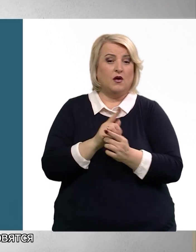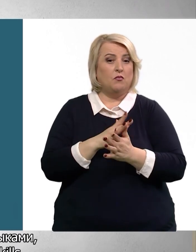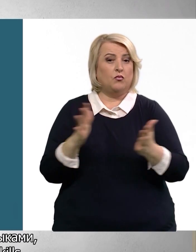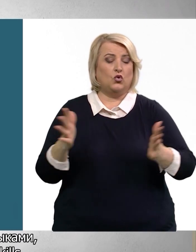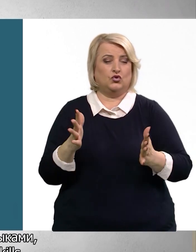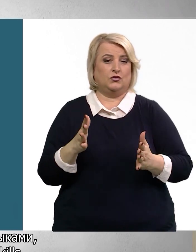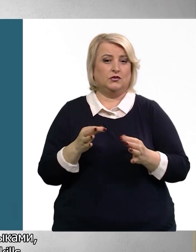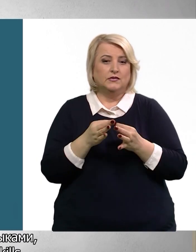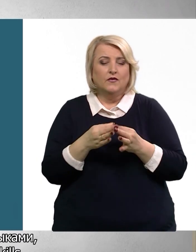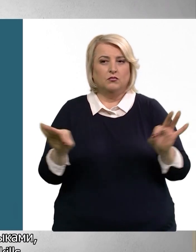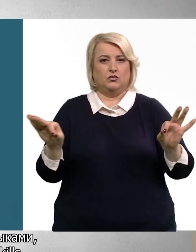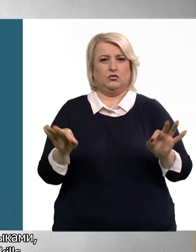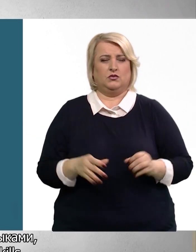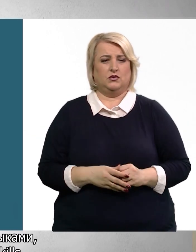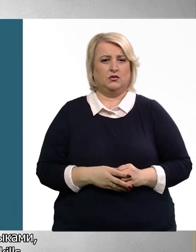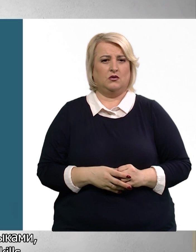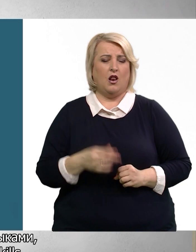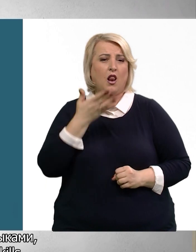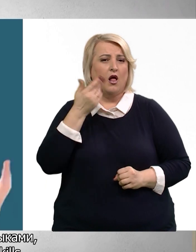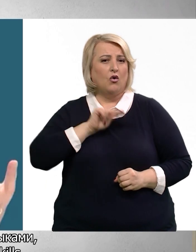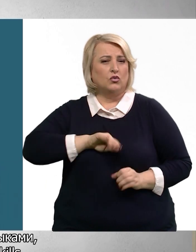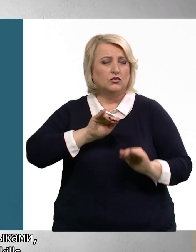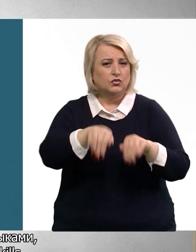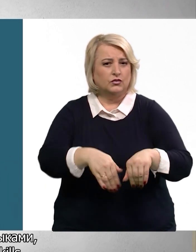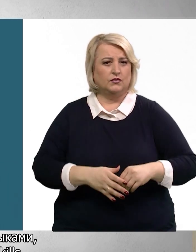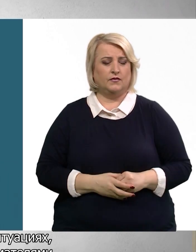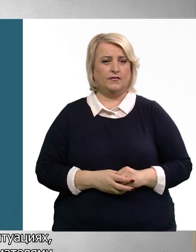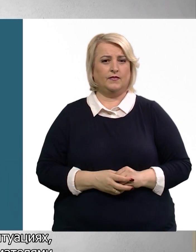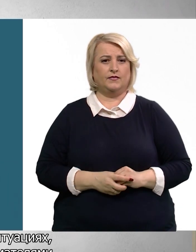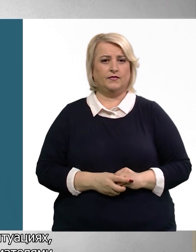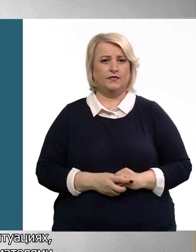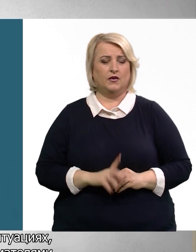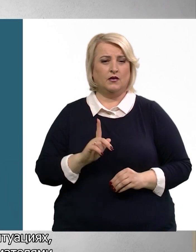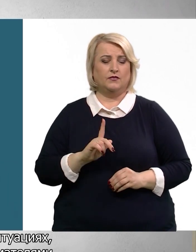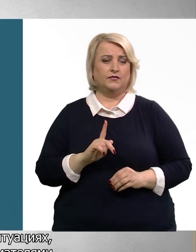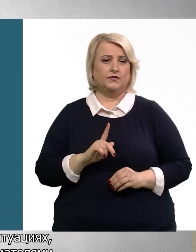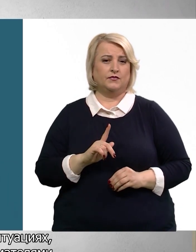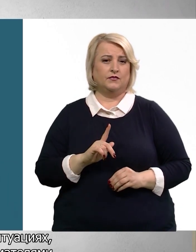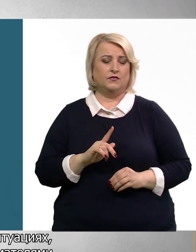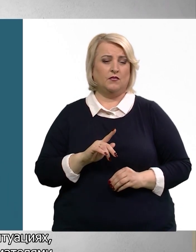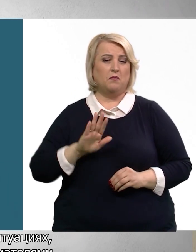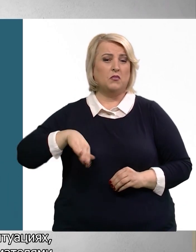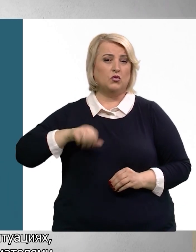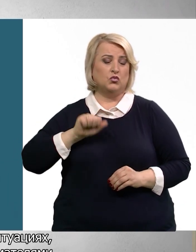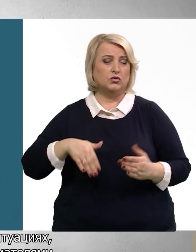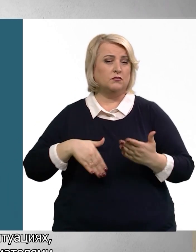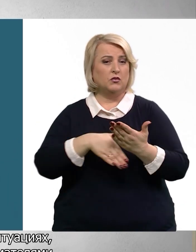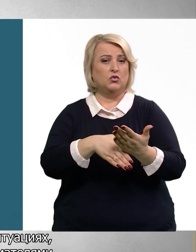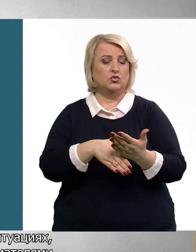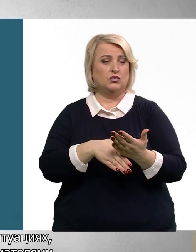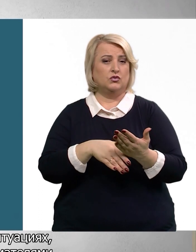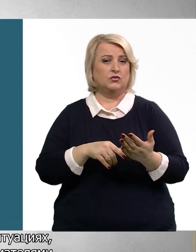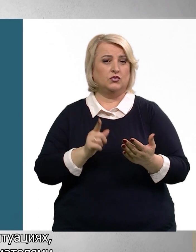angajabili deoarece au skills-uri, noi ne numim soft skills, ca să le ajute după aia să